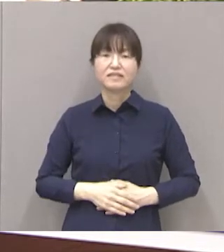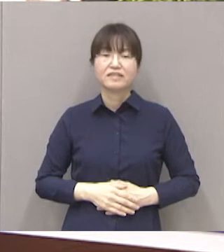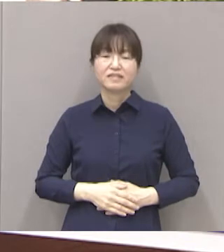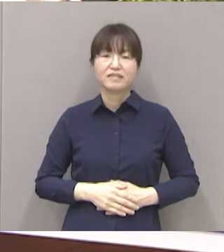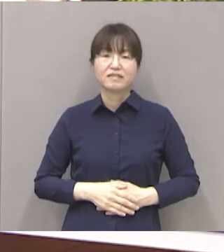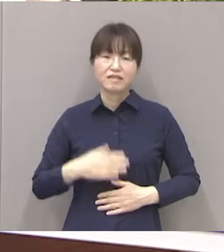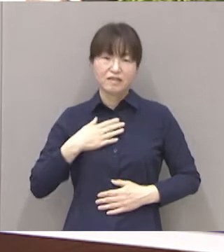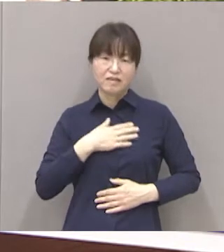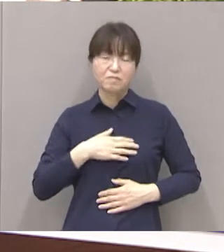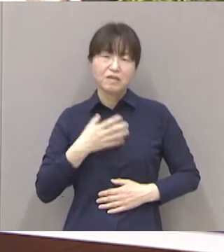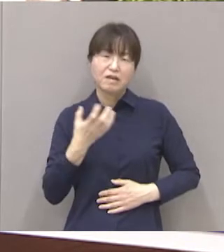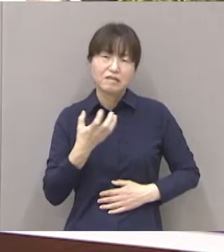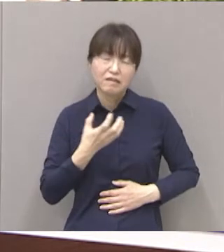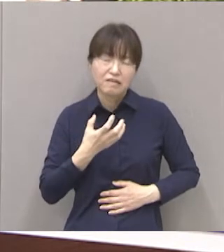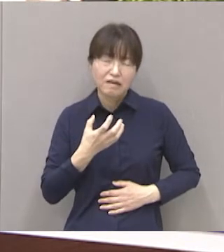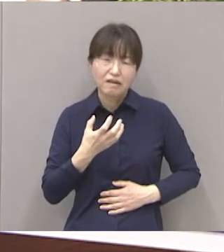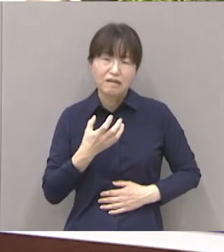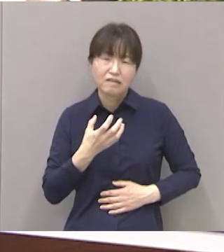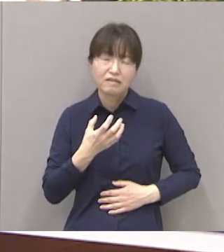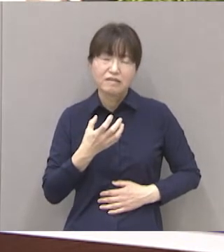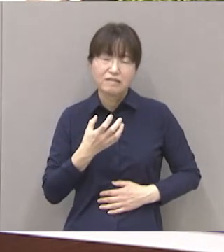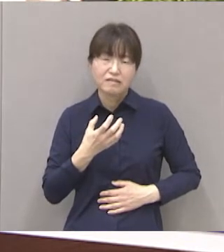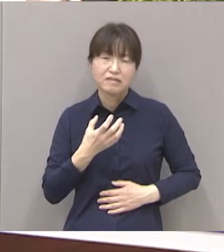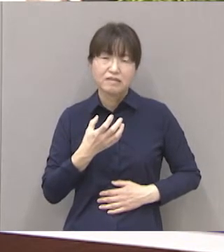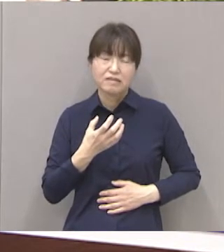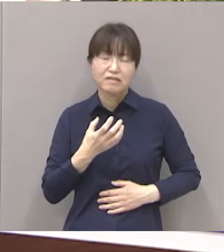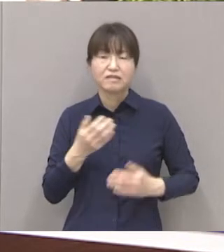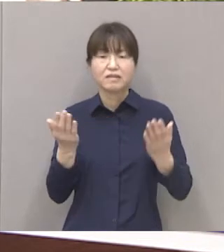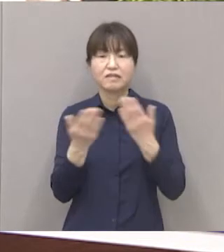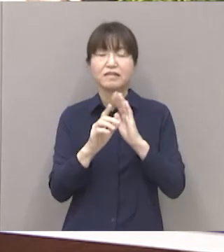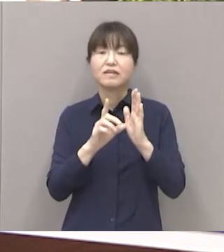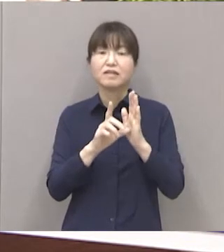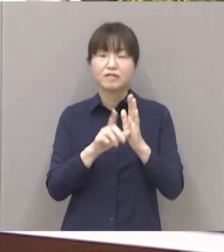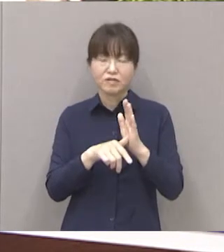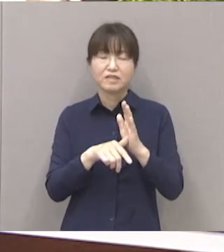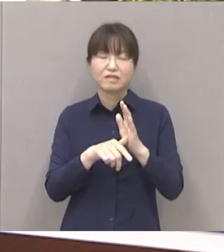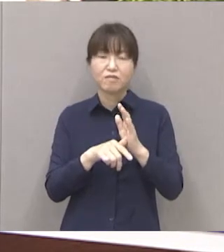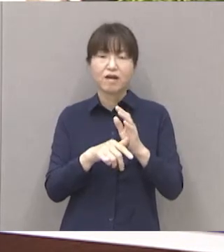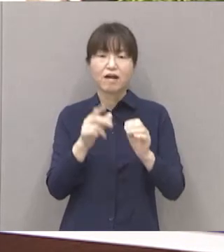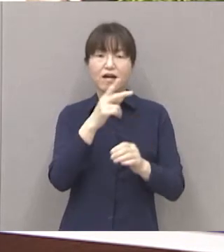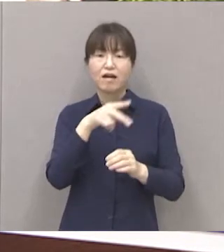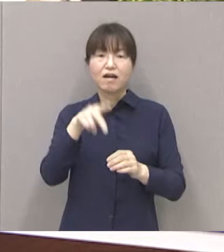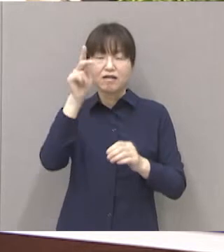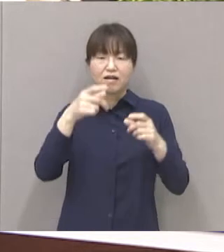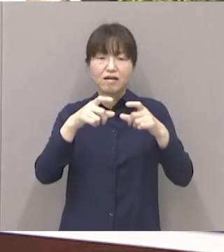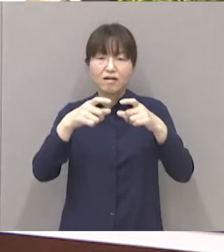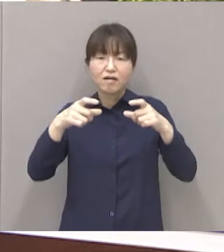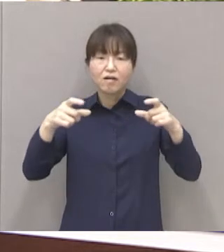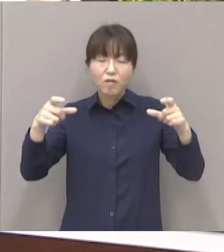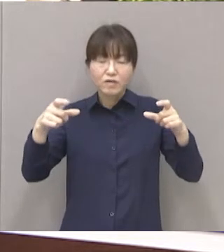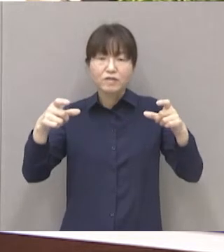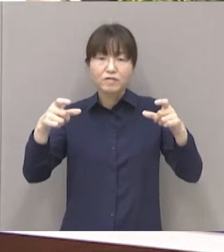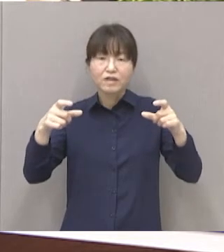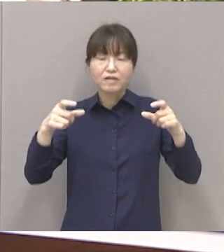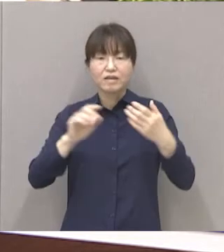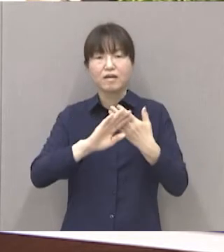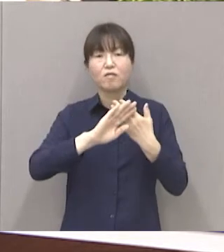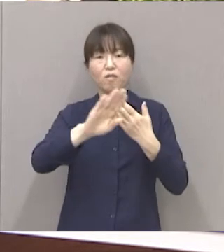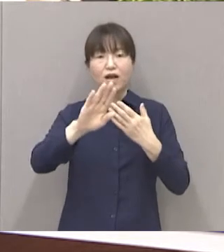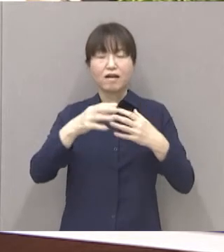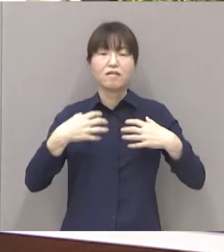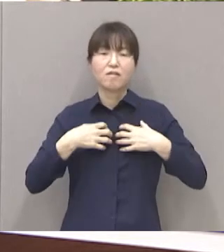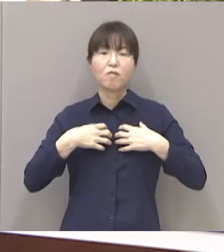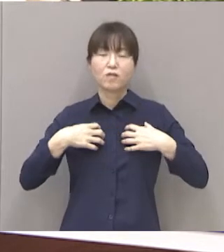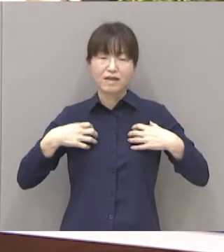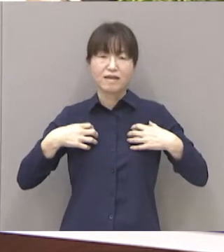に痛みがう胸に痛いとかいう症状が出るのはもっともっと元が大きくなってですね周りの例えば骨とかです